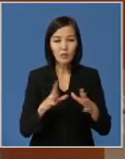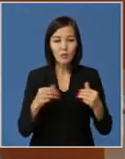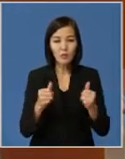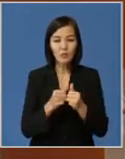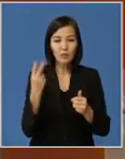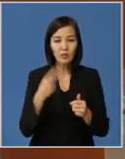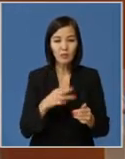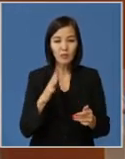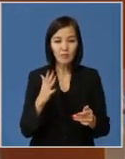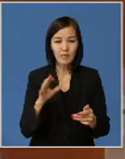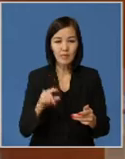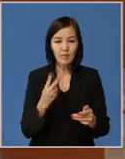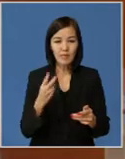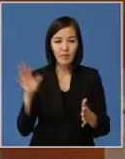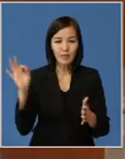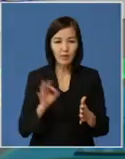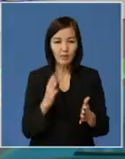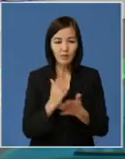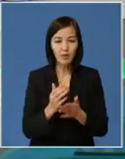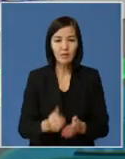бұл 25,2%-ын құрайды.